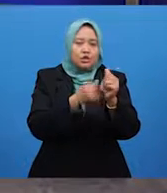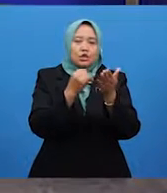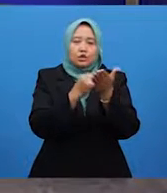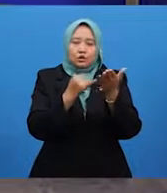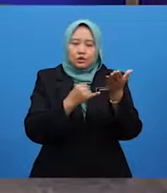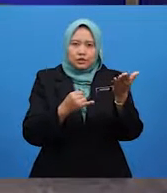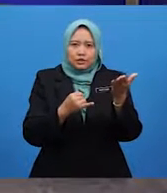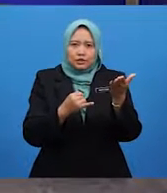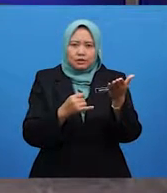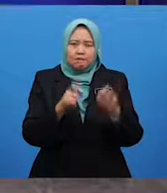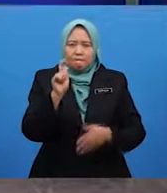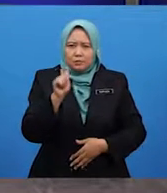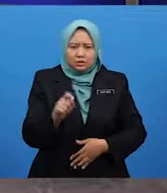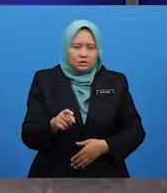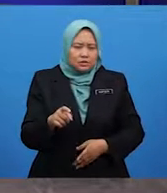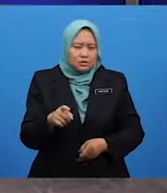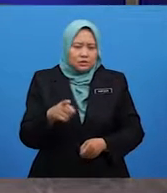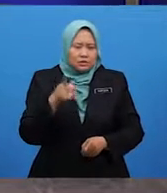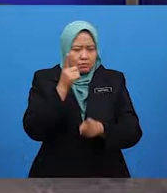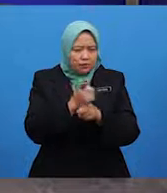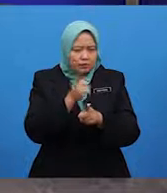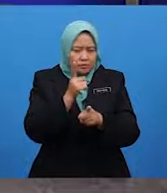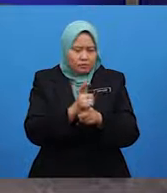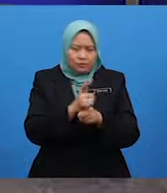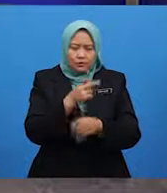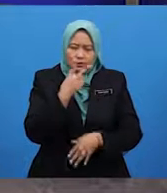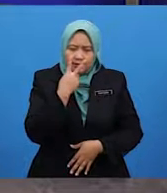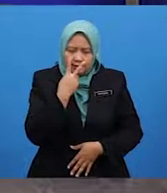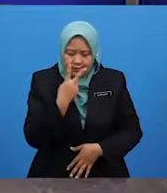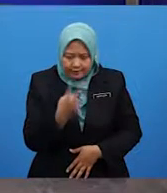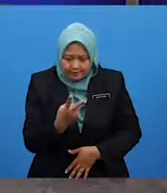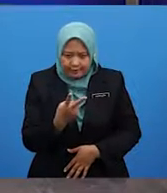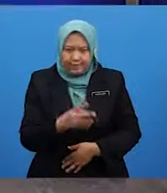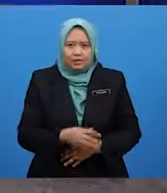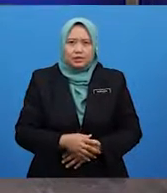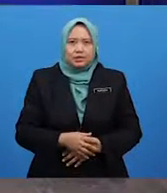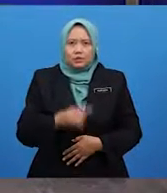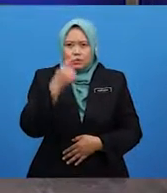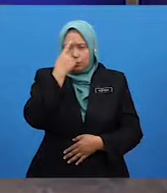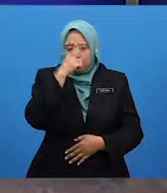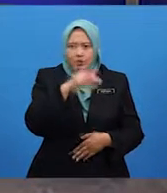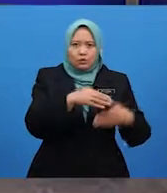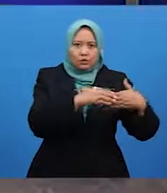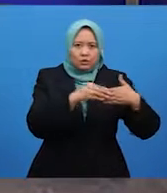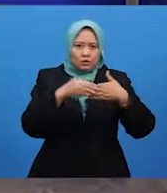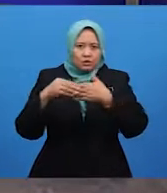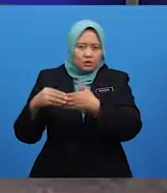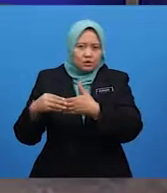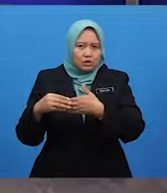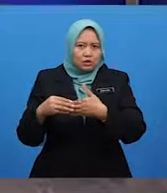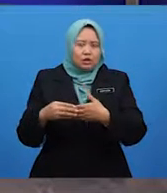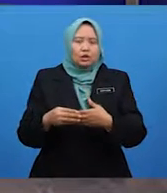Maksudnya kita secara detail bahasa Inggerisnya. Betul. Hal ini kerana dapat membimbing pelajar-pelajar supaya gerak